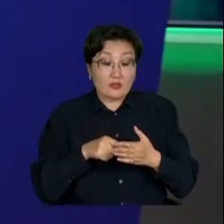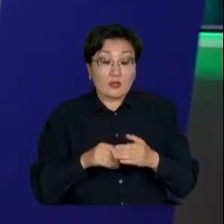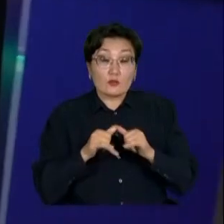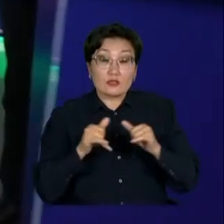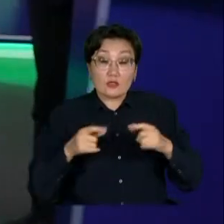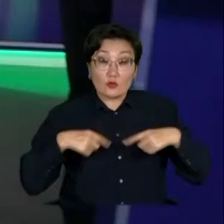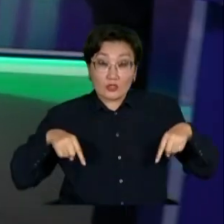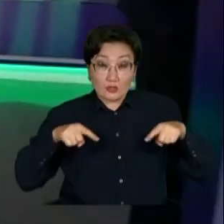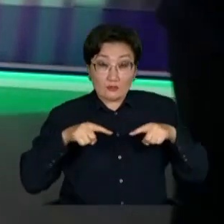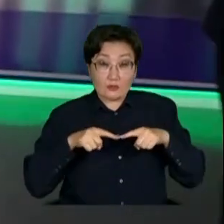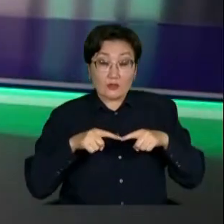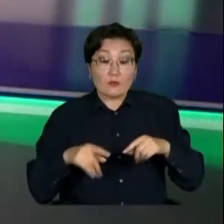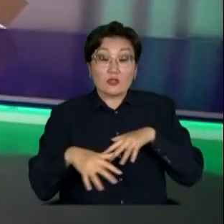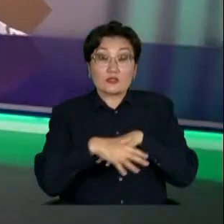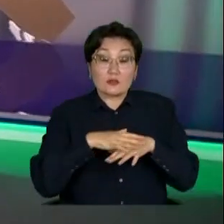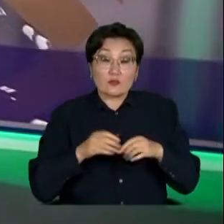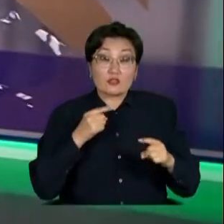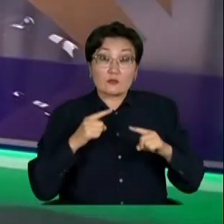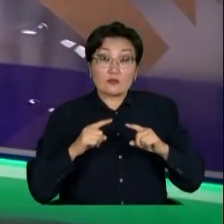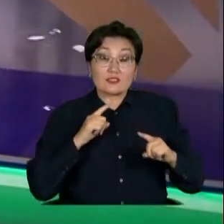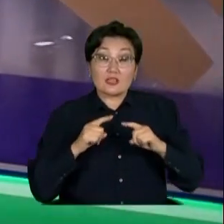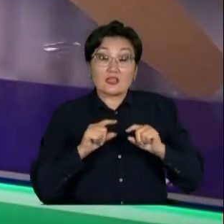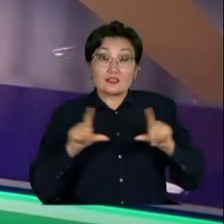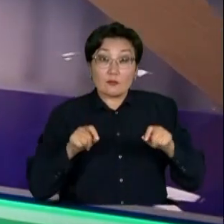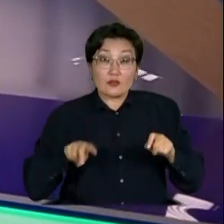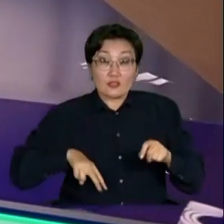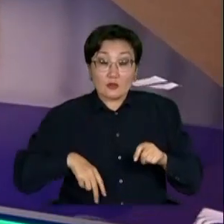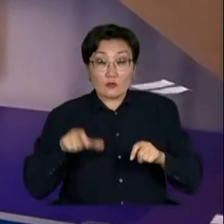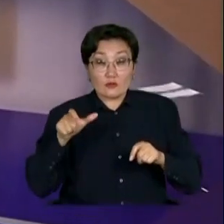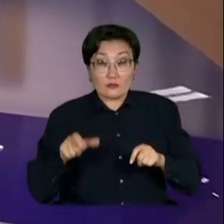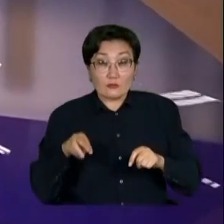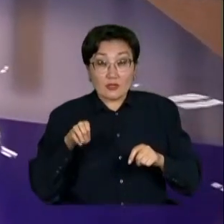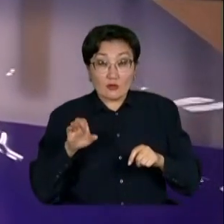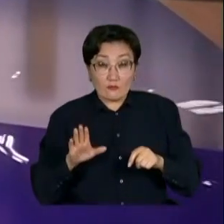дамыту орталығы қоғамдық коммуникациялар департаментінің директоры Ербол Медеуов болды.